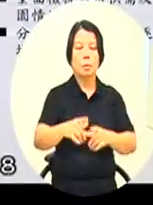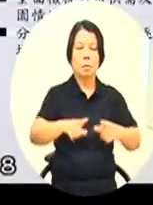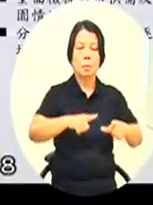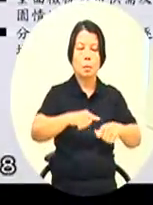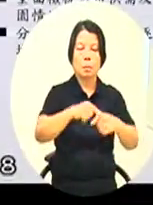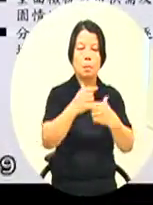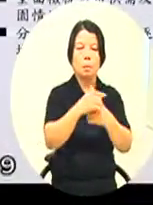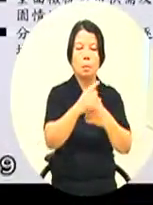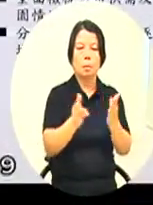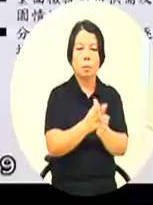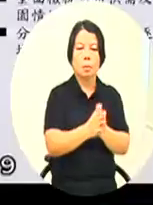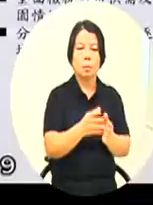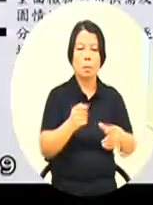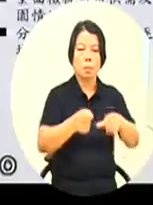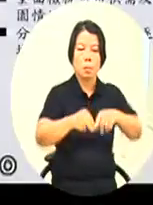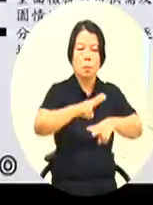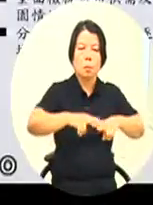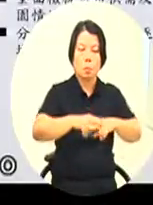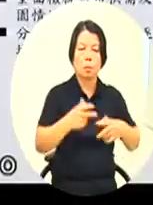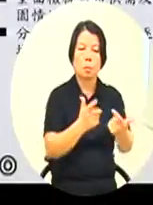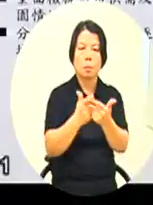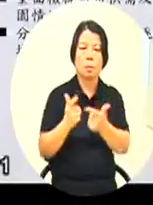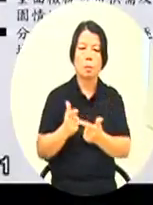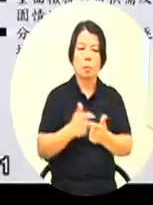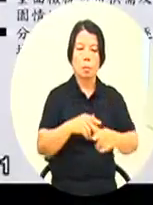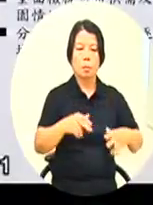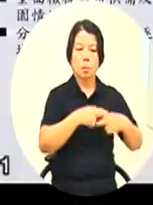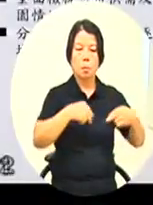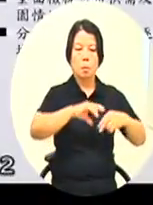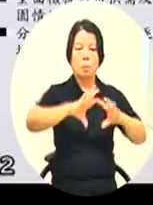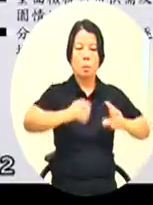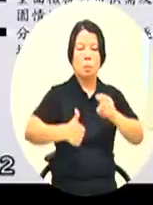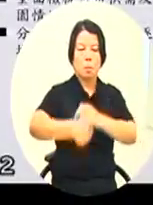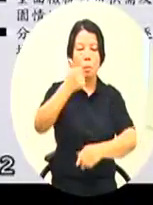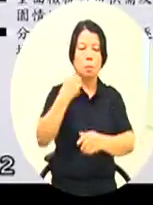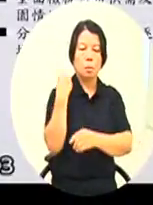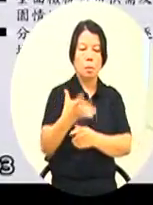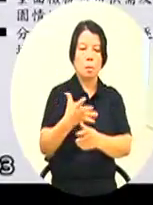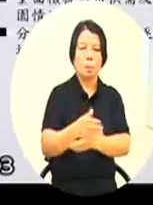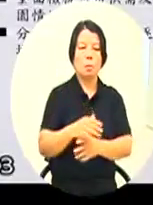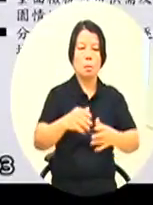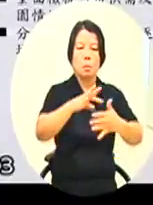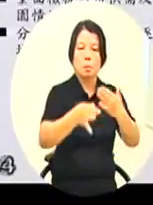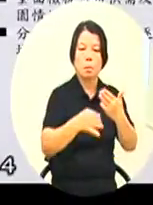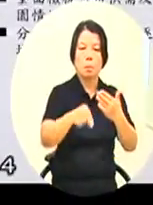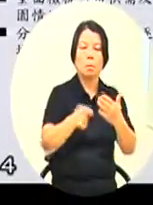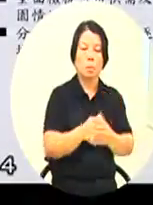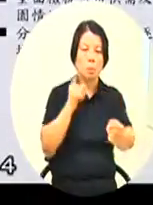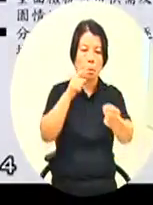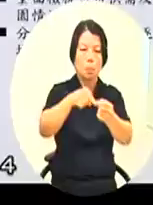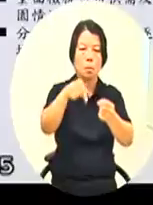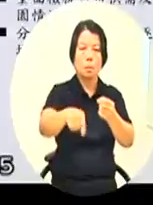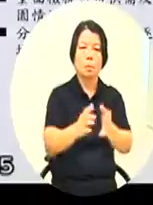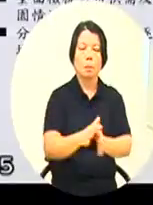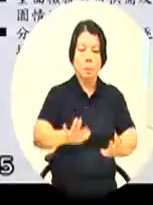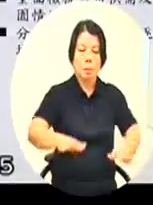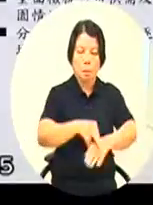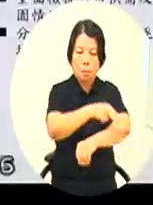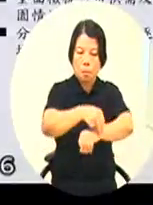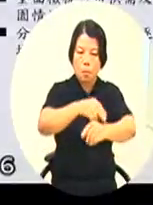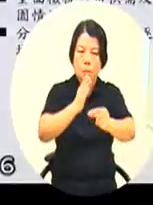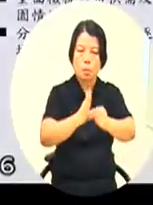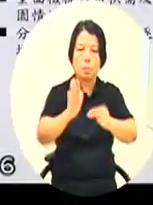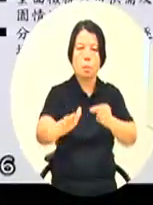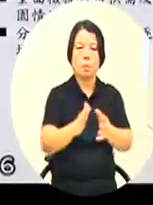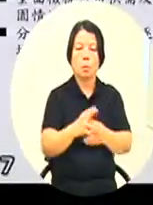个部分哦。这个部分配合这个小英总统的这个新政策方向，其实我们正在进行这个规划，就如